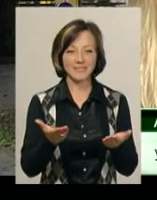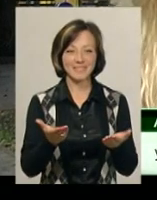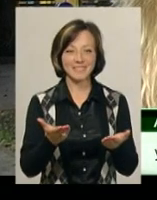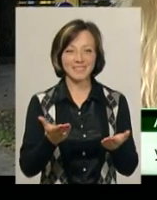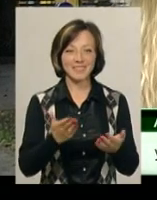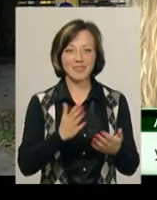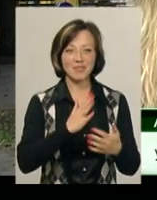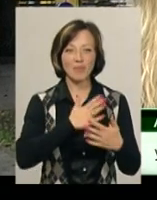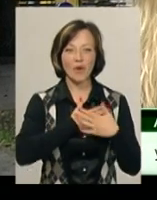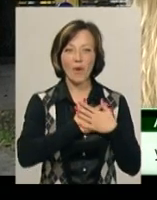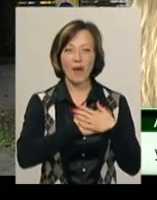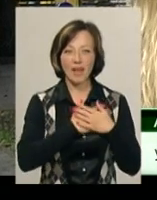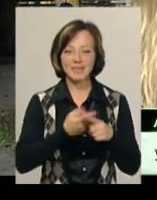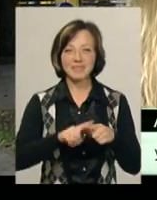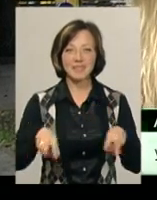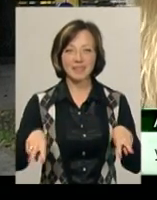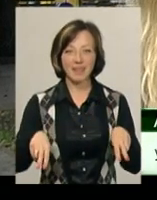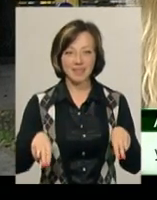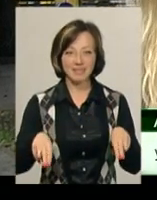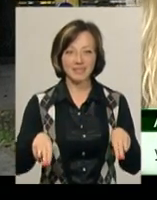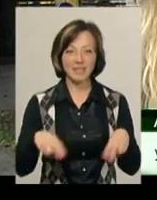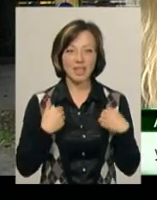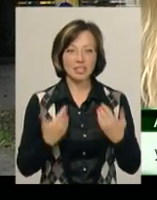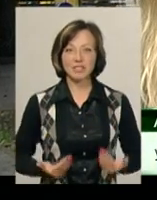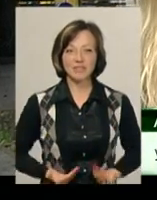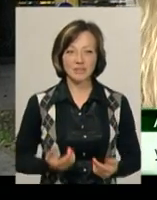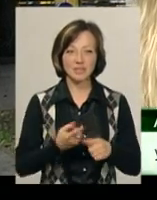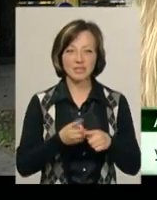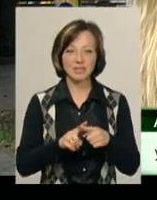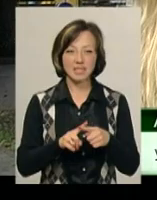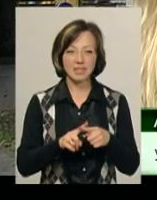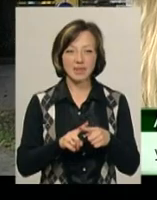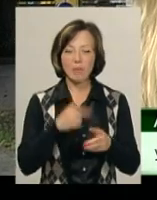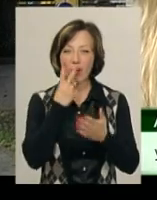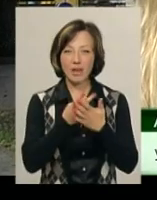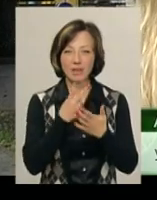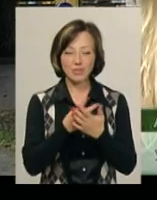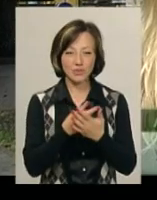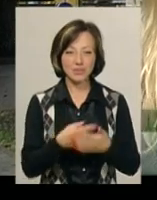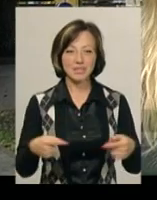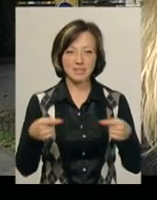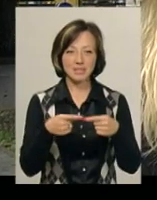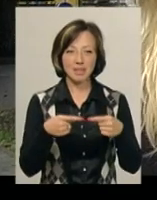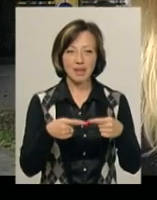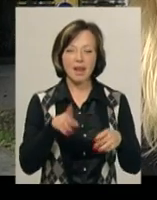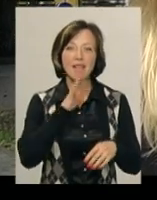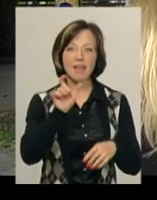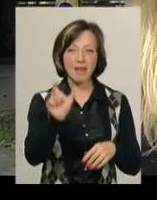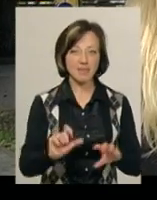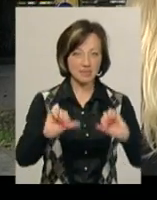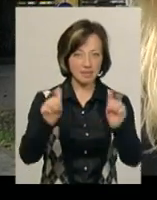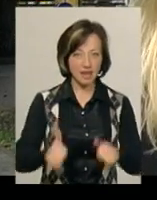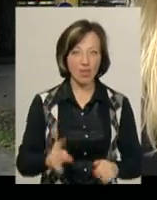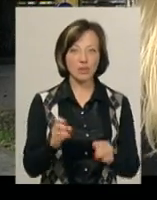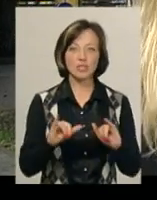моє кохання, це танець, з яким я живу, це вдяки зомба. Я буду показувати саме леді стайл, але цей танець створений